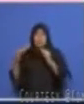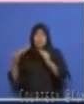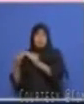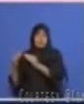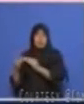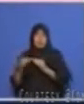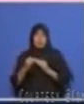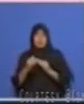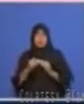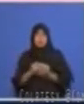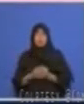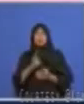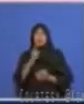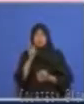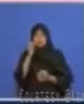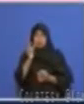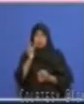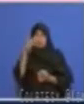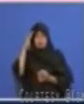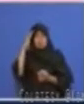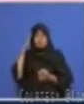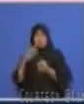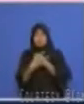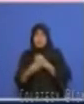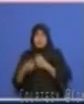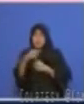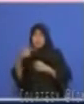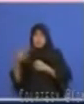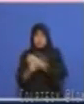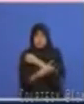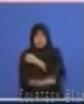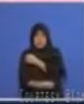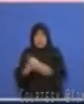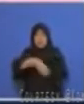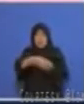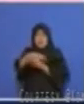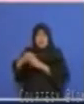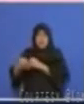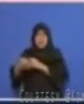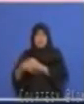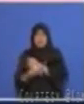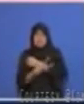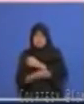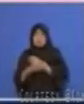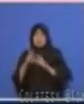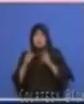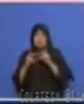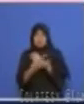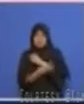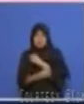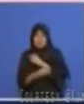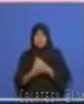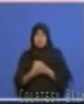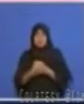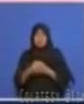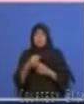inilah juga untuk mengurangi tingkat kemiskinan di setiap pelosok dan desa kalau kalau semua kemiskinan di tingkat pelosok dan desa yang